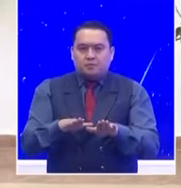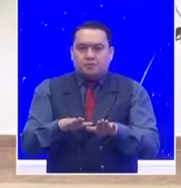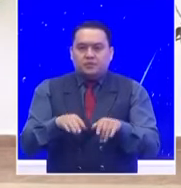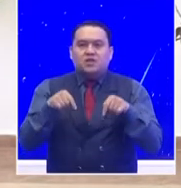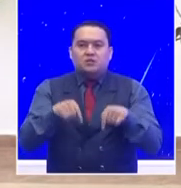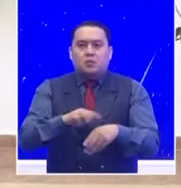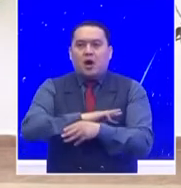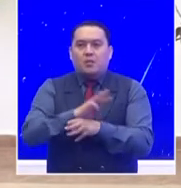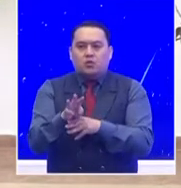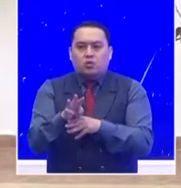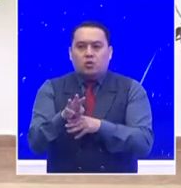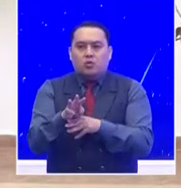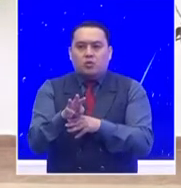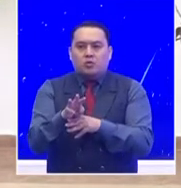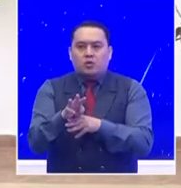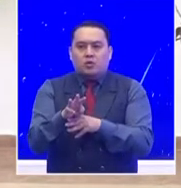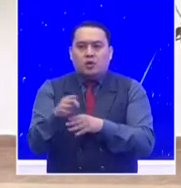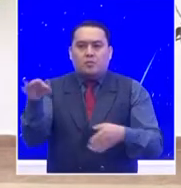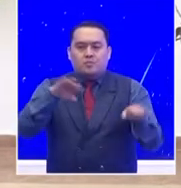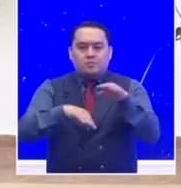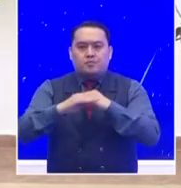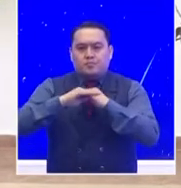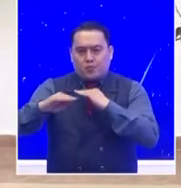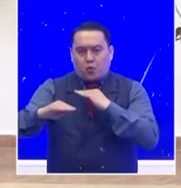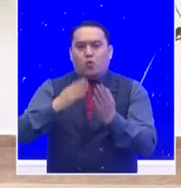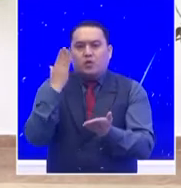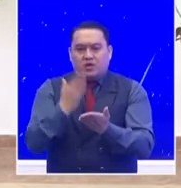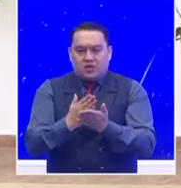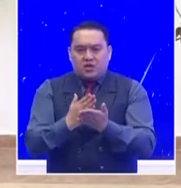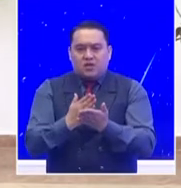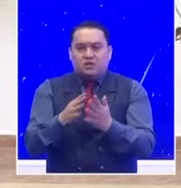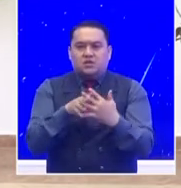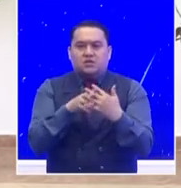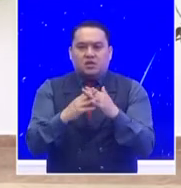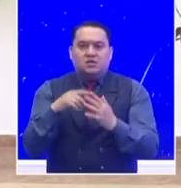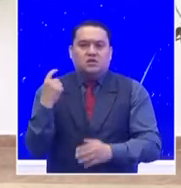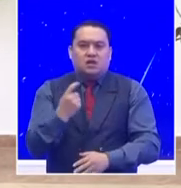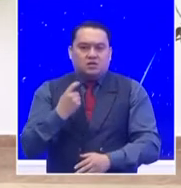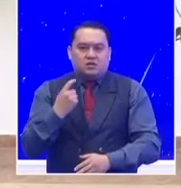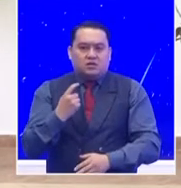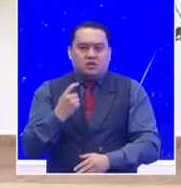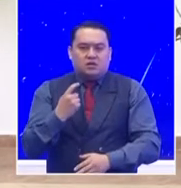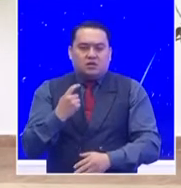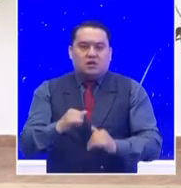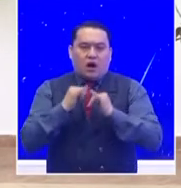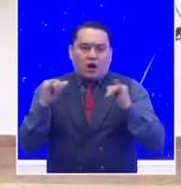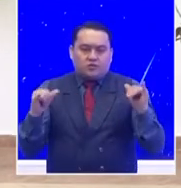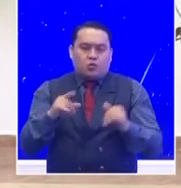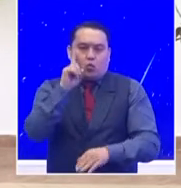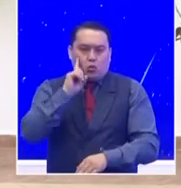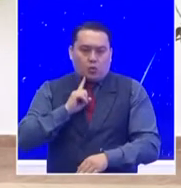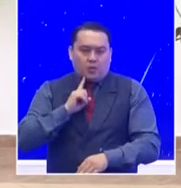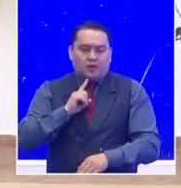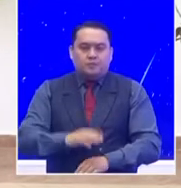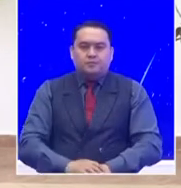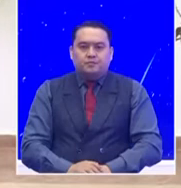Здесь обеспечены, полуобеспечены багара, поливные земли для крестьянского хозяйства. Развивается очень